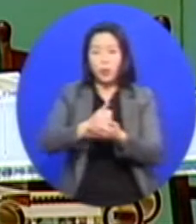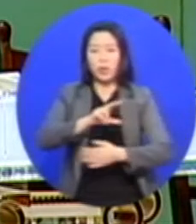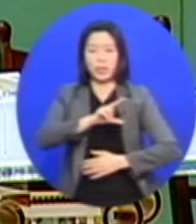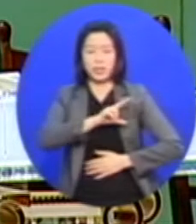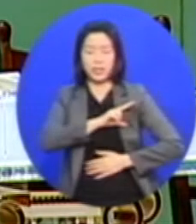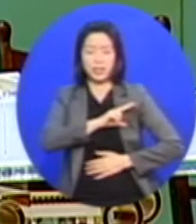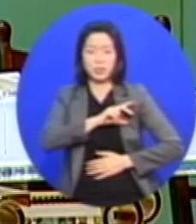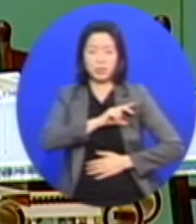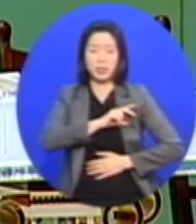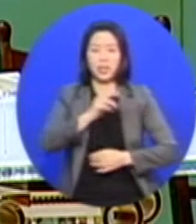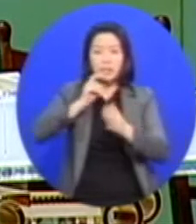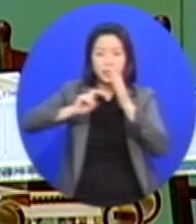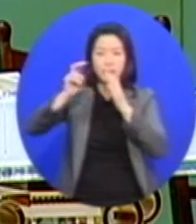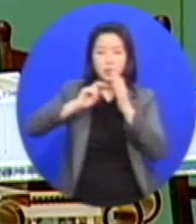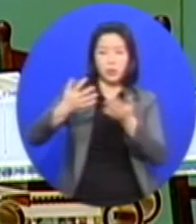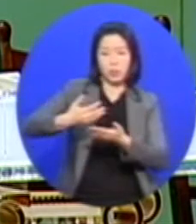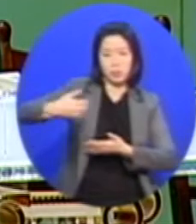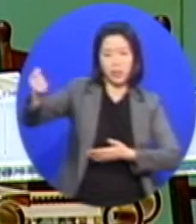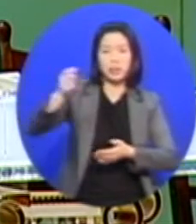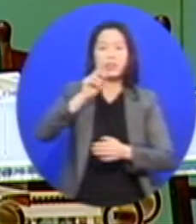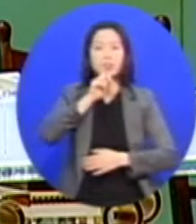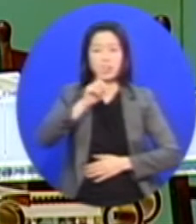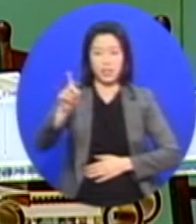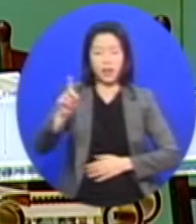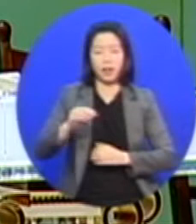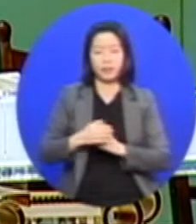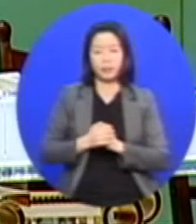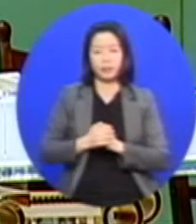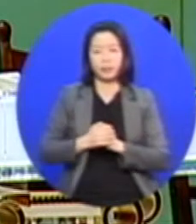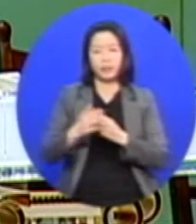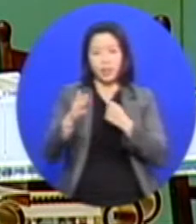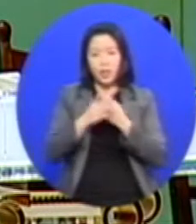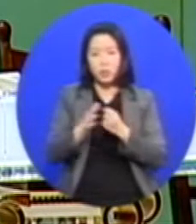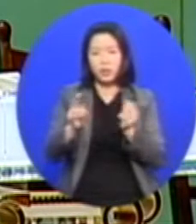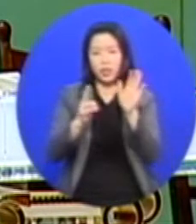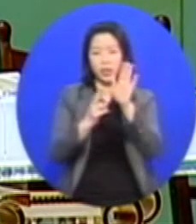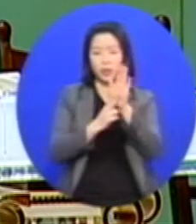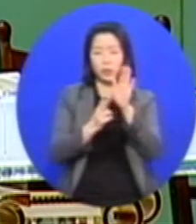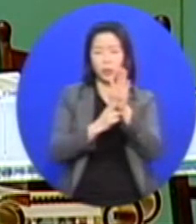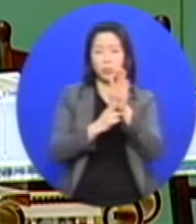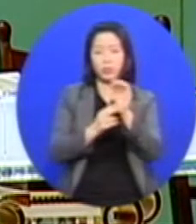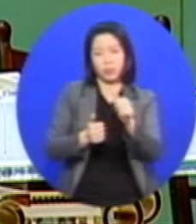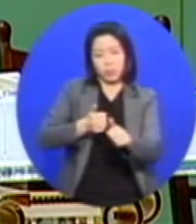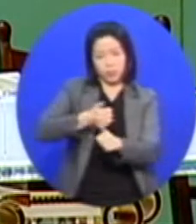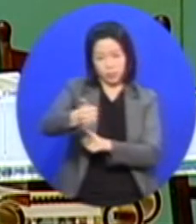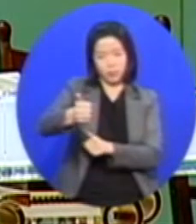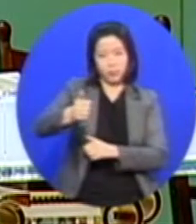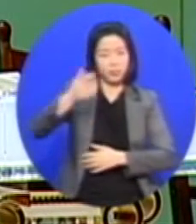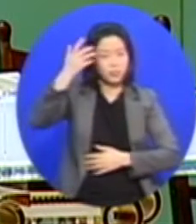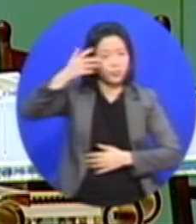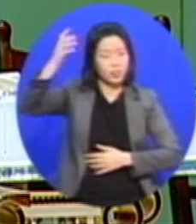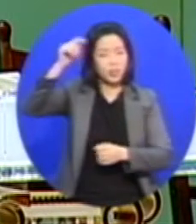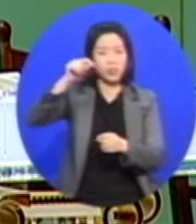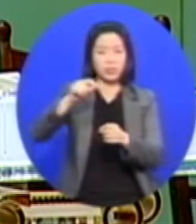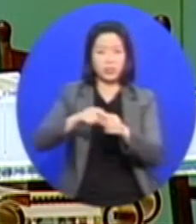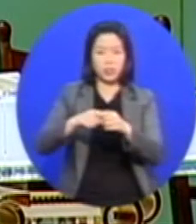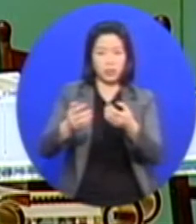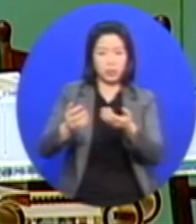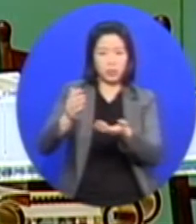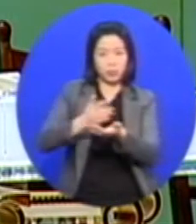받으실 집니다 그래서 요번 이겼어요 영적 전쟁에서 분비 되었습니까